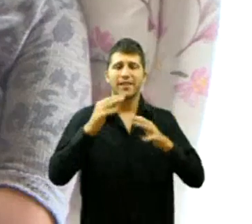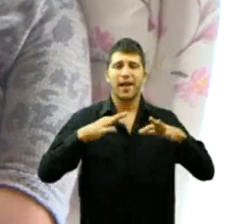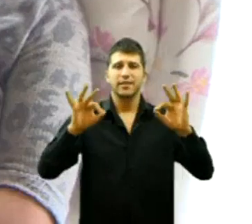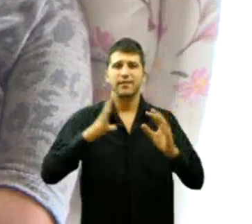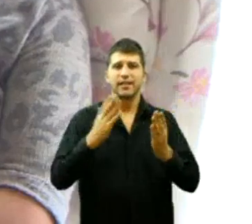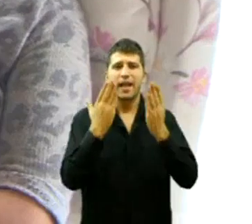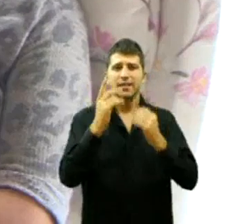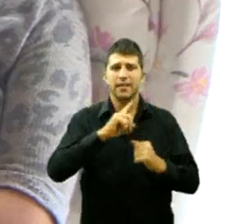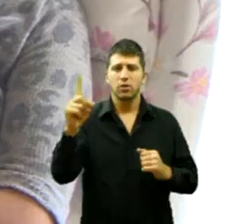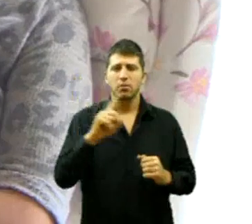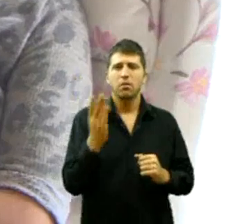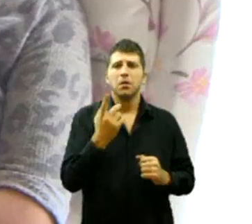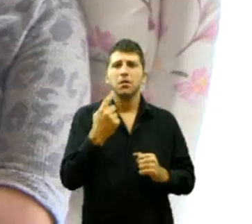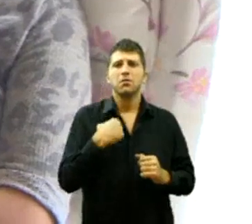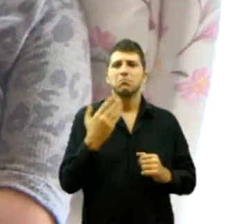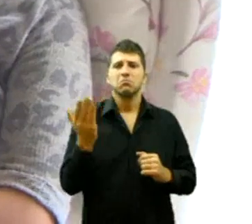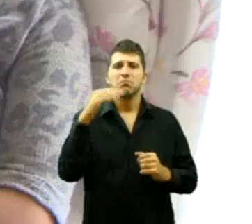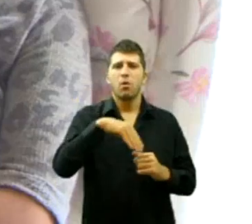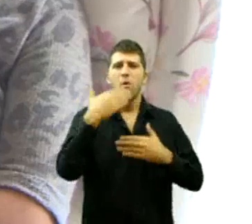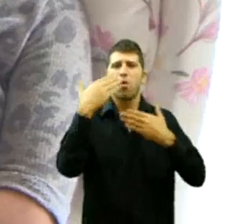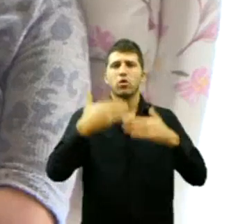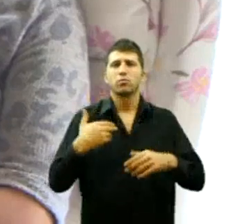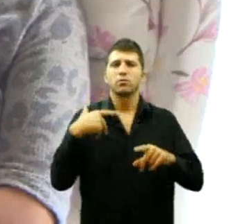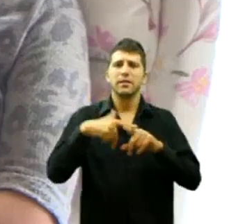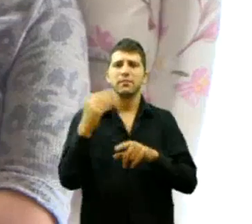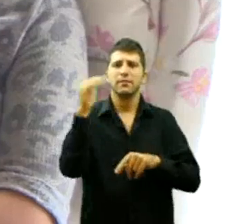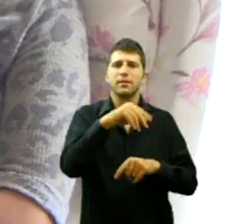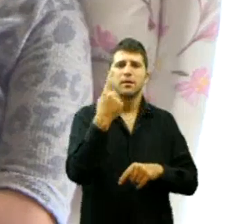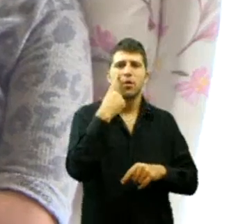bir anda çıktım geldim, bindim otobüse, dedim hadi geleyim bir göreyim bakalım